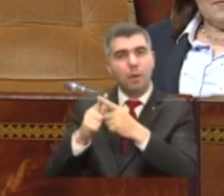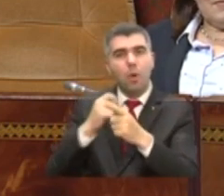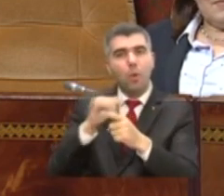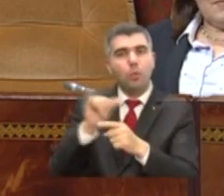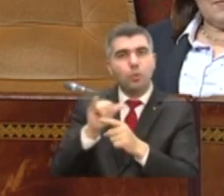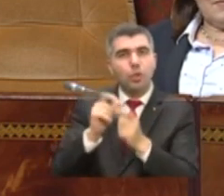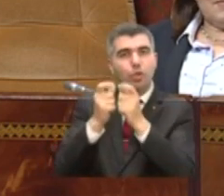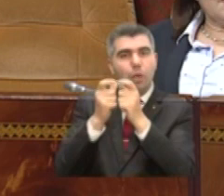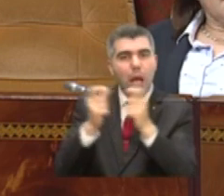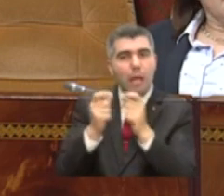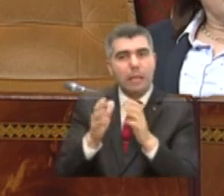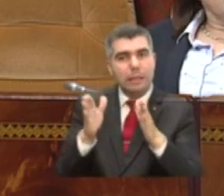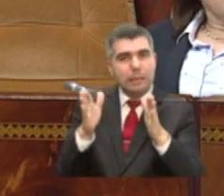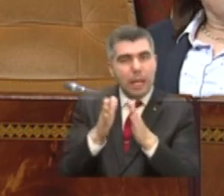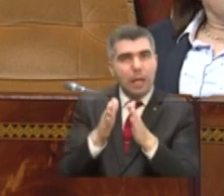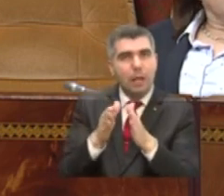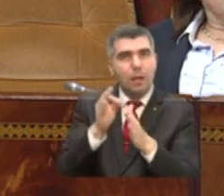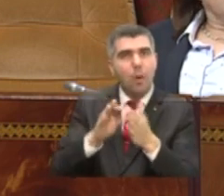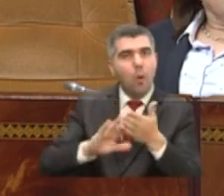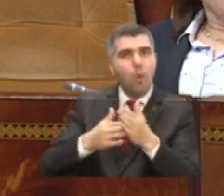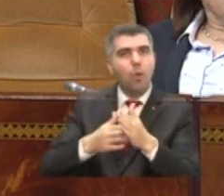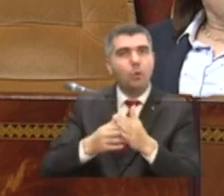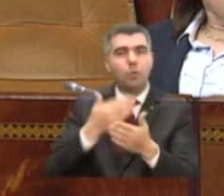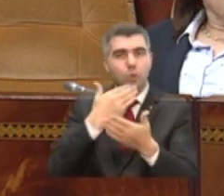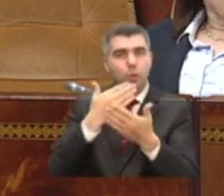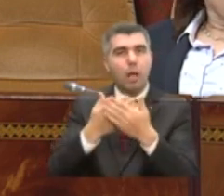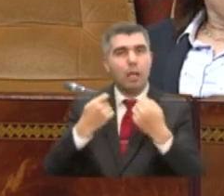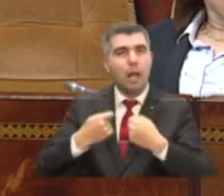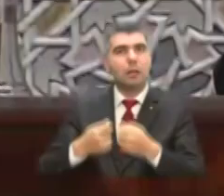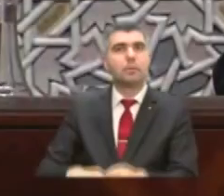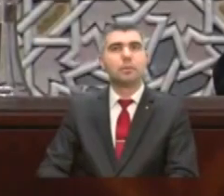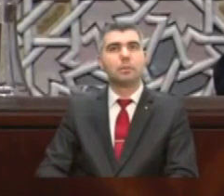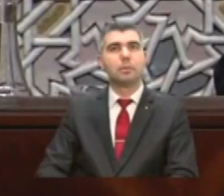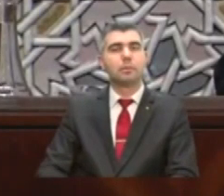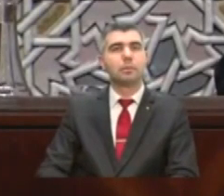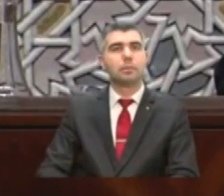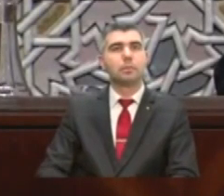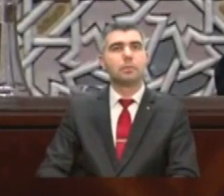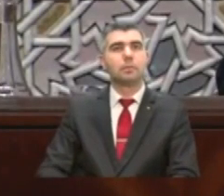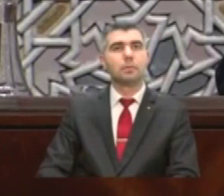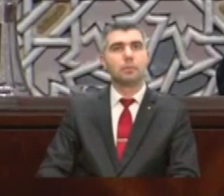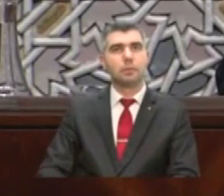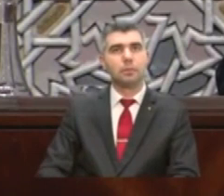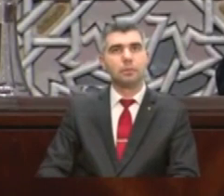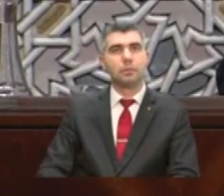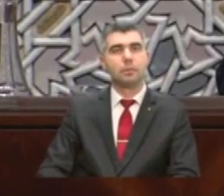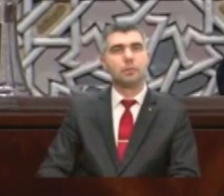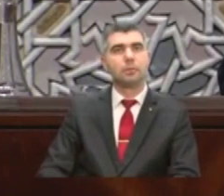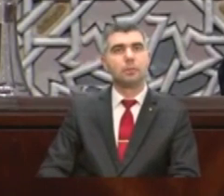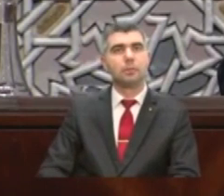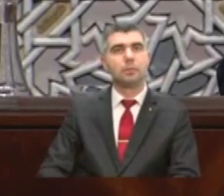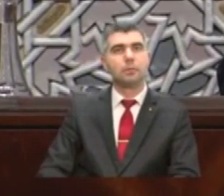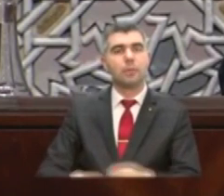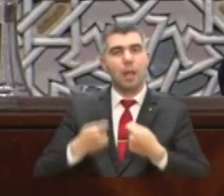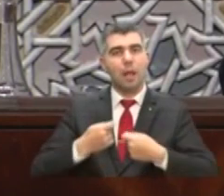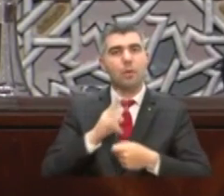سيما المقاولة الصغيرة وصغيرة جدا؟ شكرا سيد رئيس. شكرا سيد رئيس الحكومة.